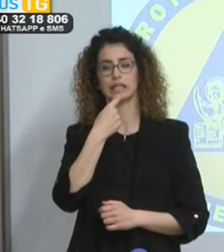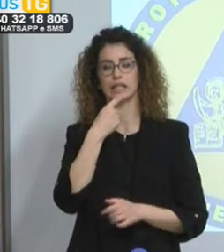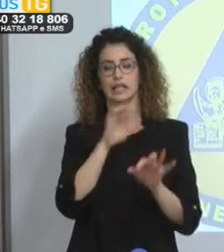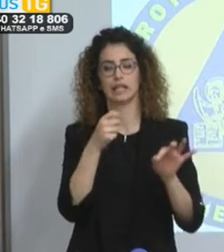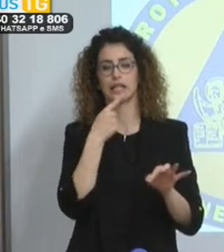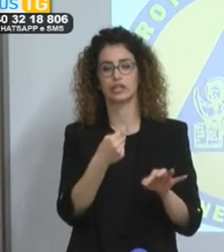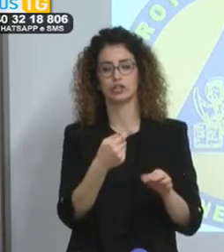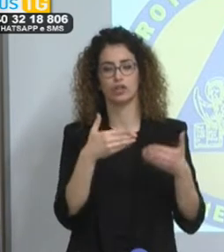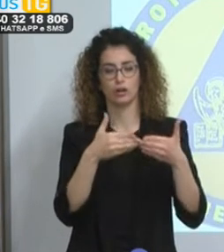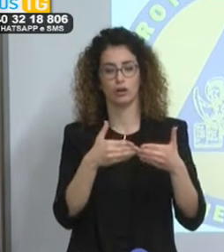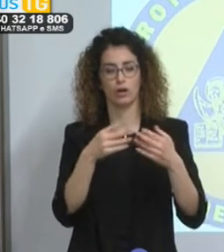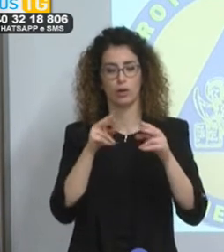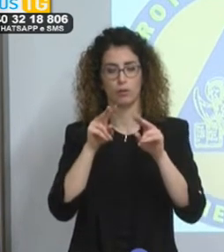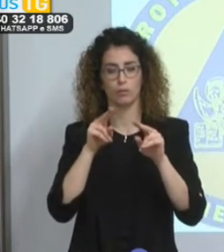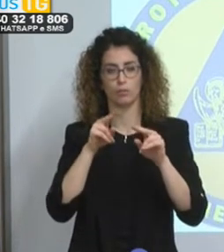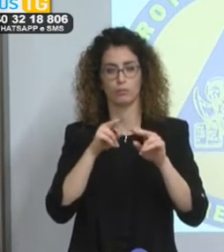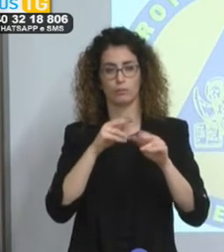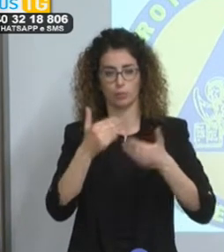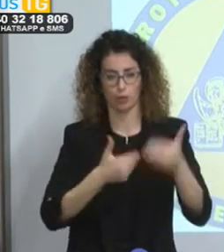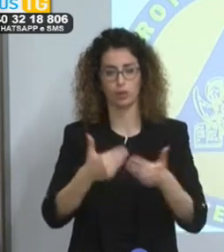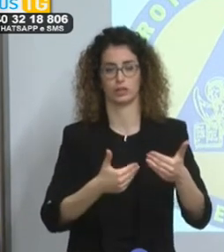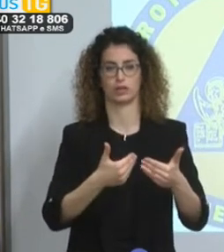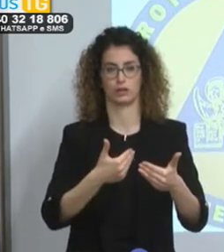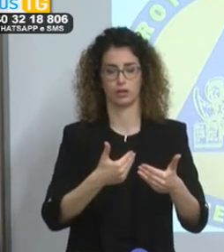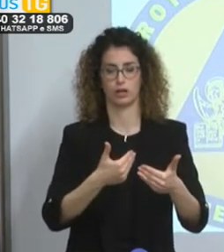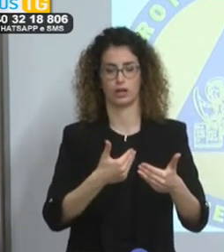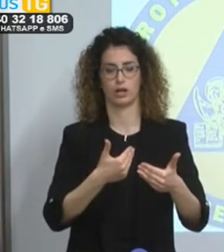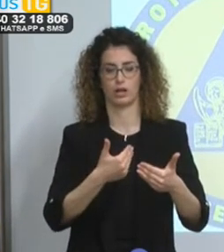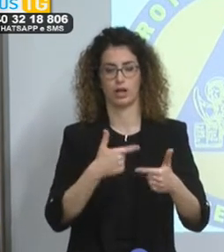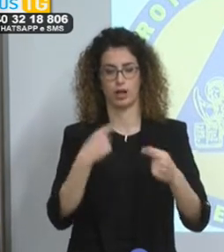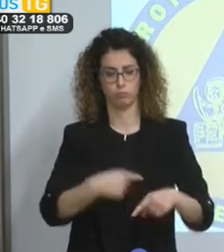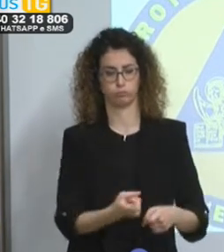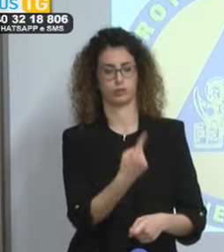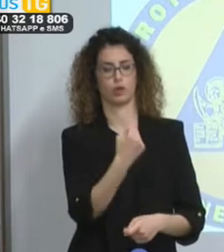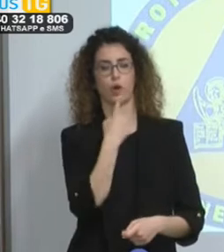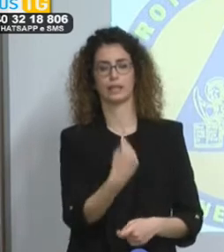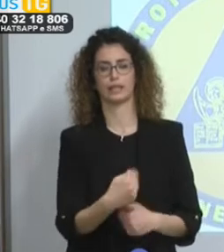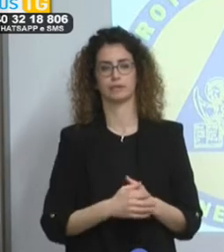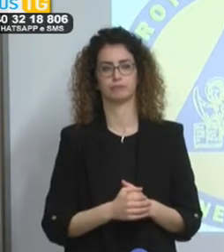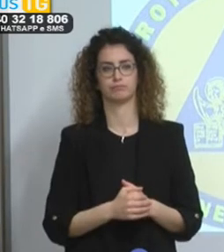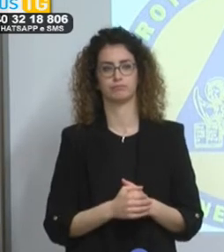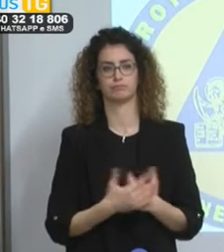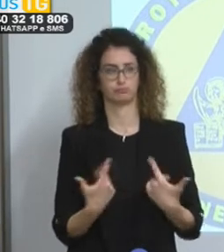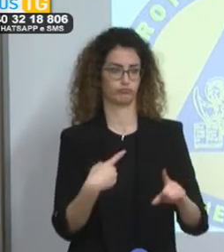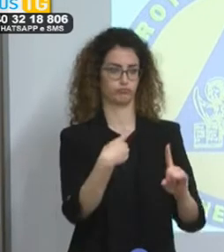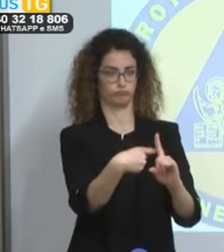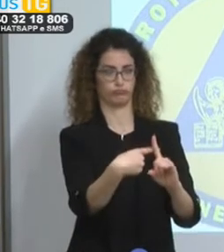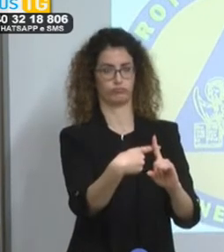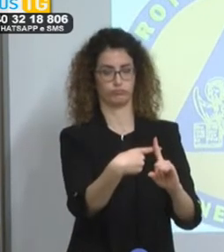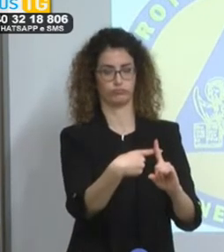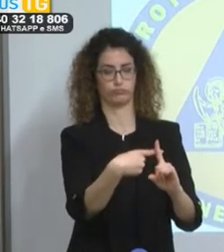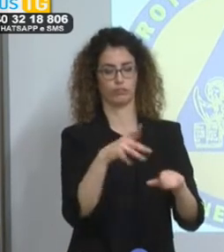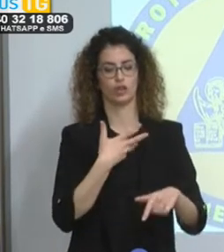far morire non può che vederlo come un segnale... come si può dire, positivo. Dopodiché c'è il